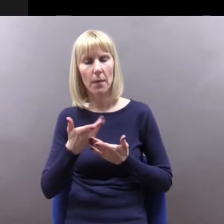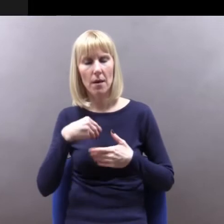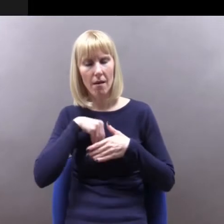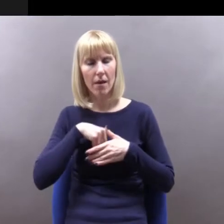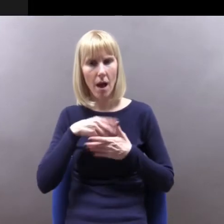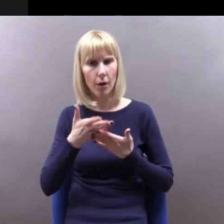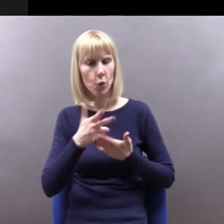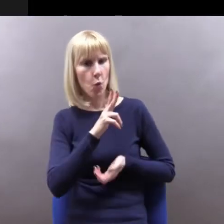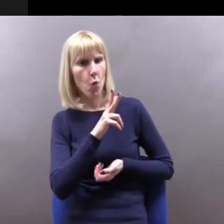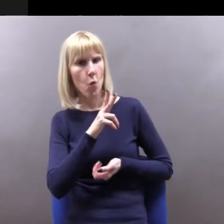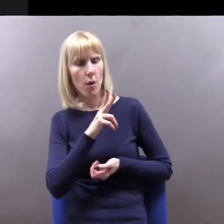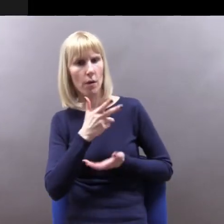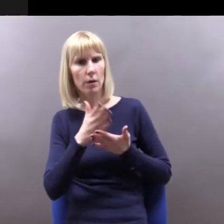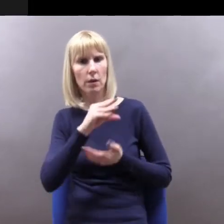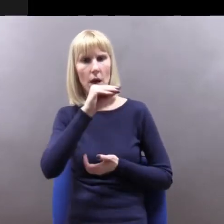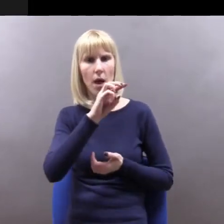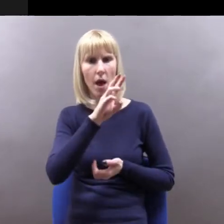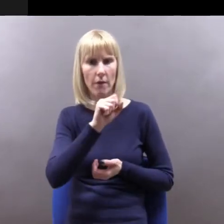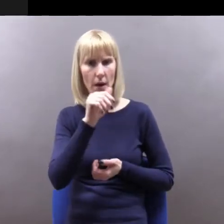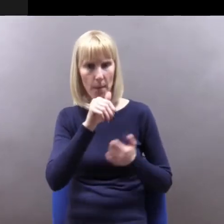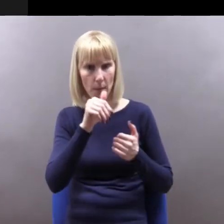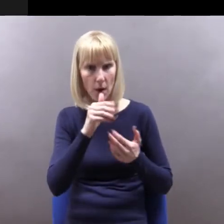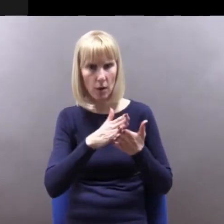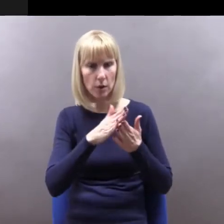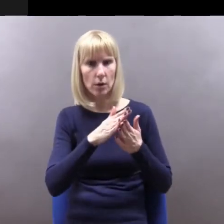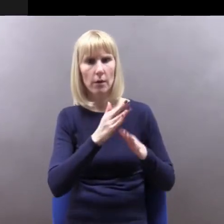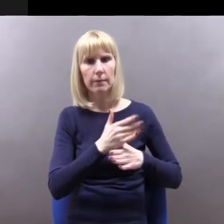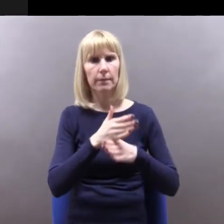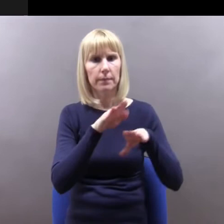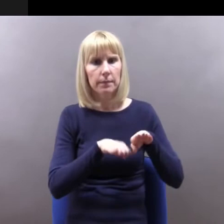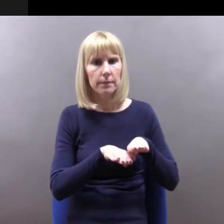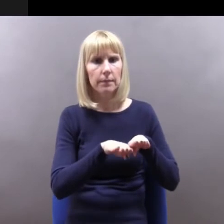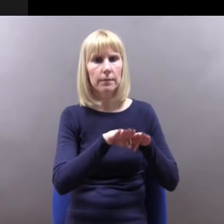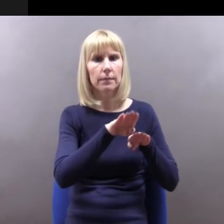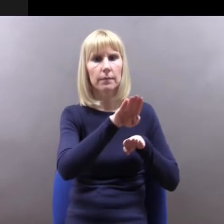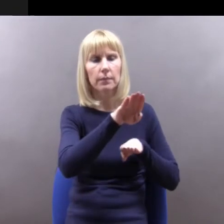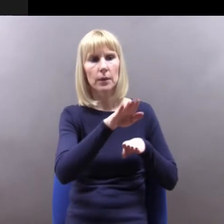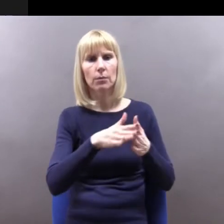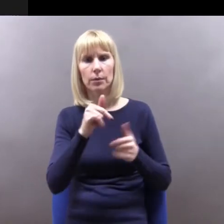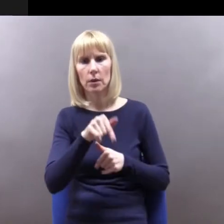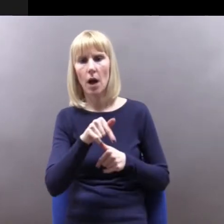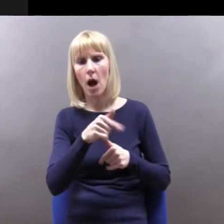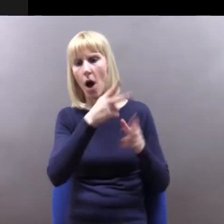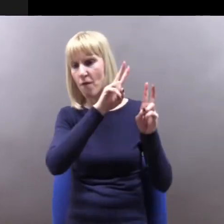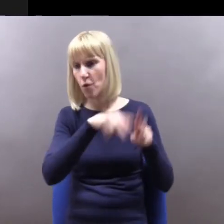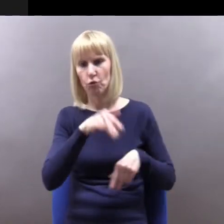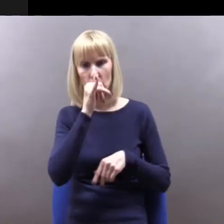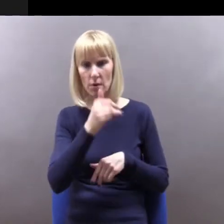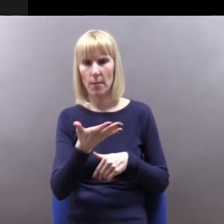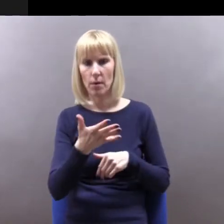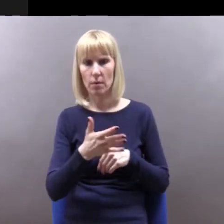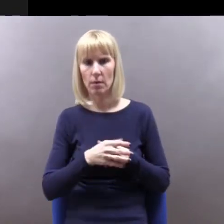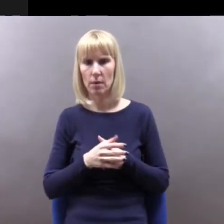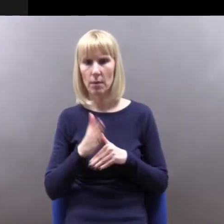jest przerażające to, że na przykład Ewa może wjechać platformą gdzieś, a nie może wrócić,